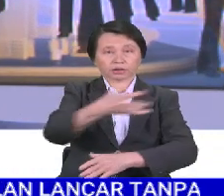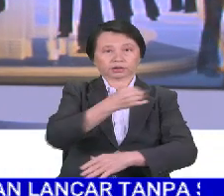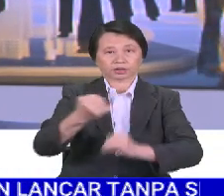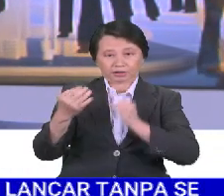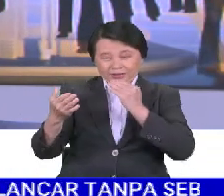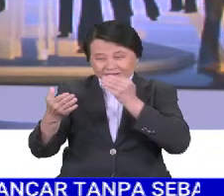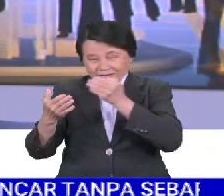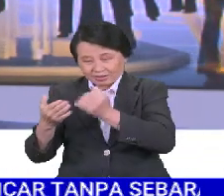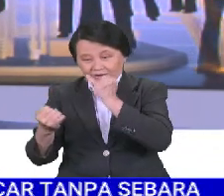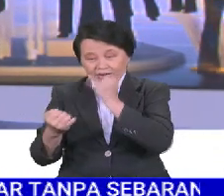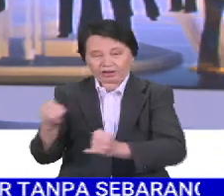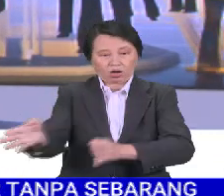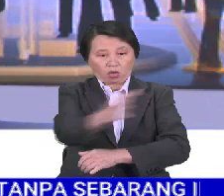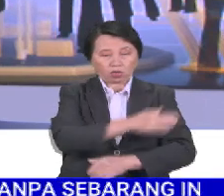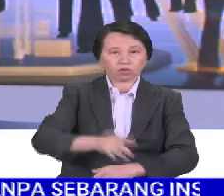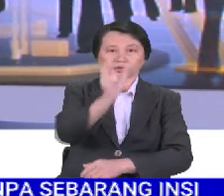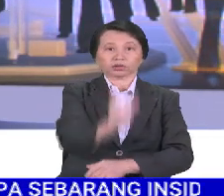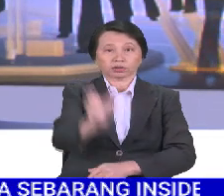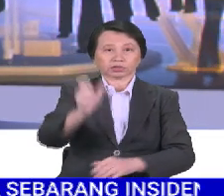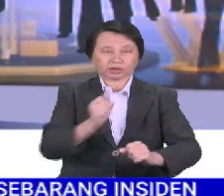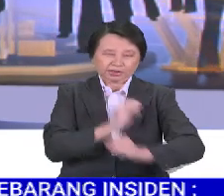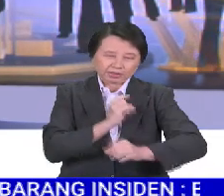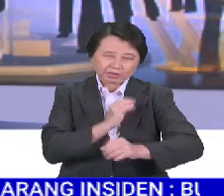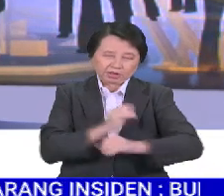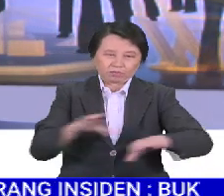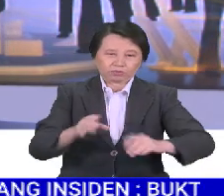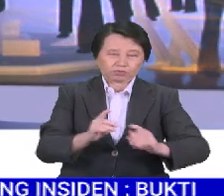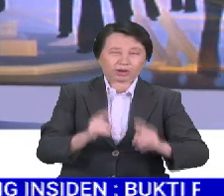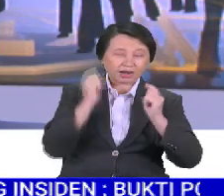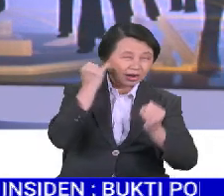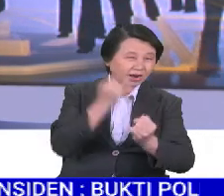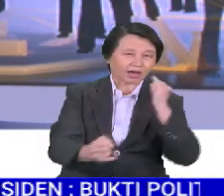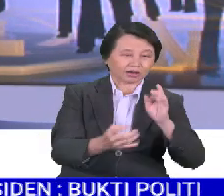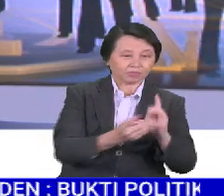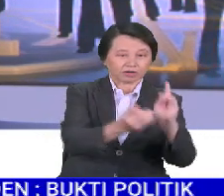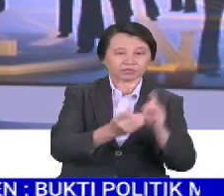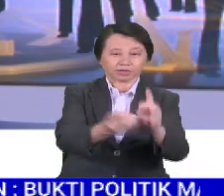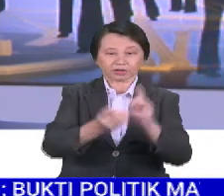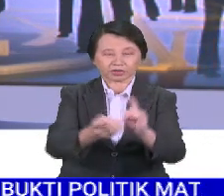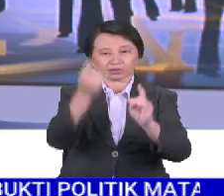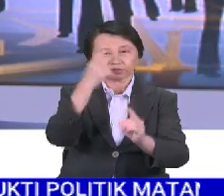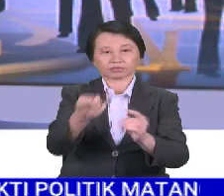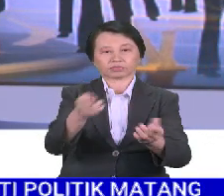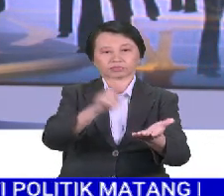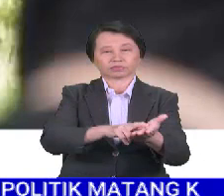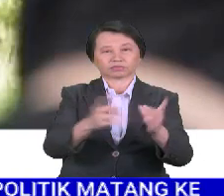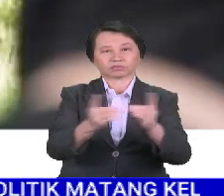akhir tempoh kempen, kesemua calon dan jentera parti giat membuat pecutan akhir bertemu daftar pemilih.